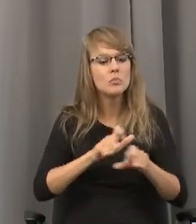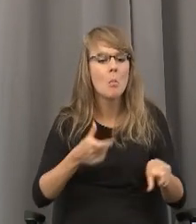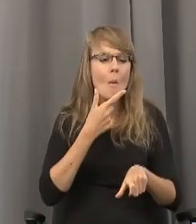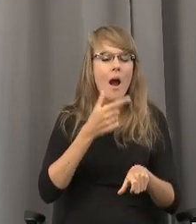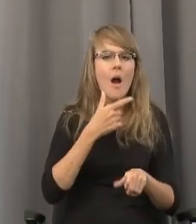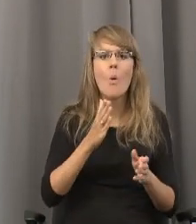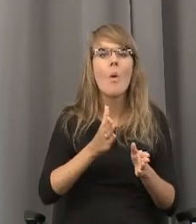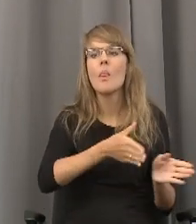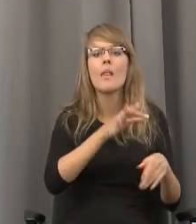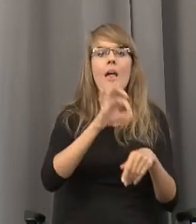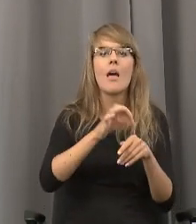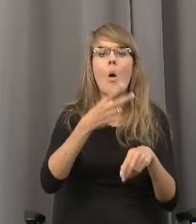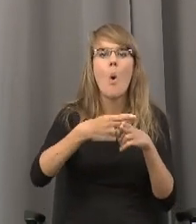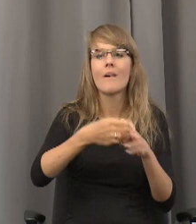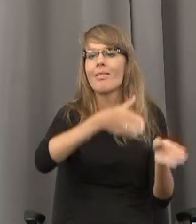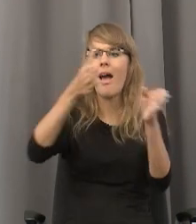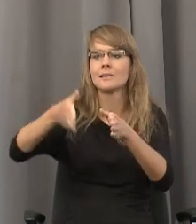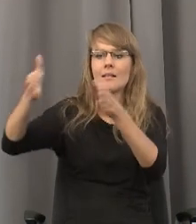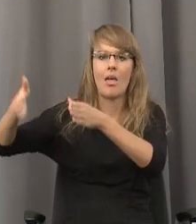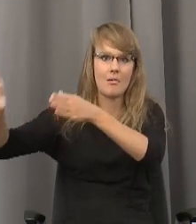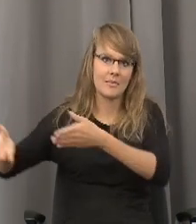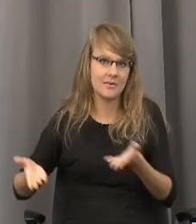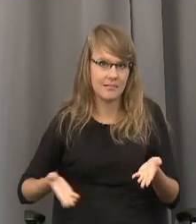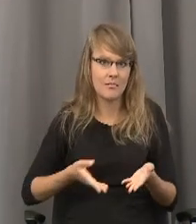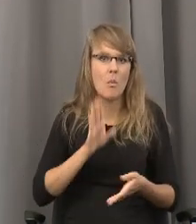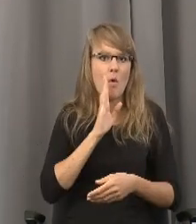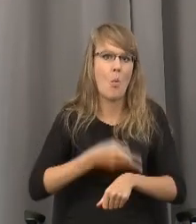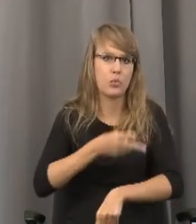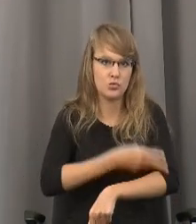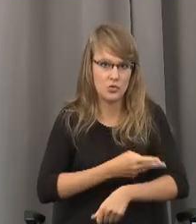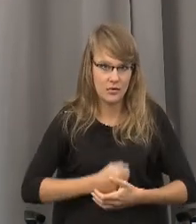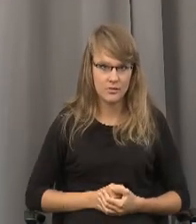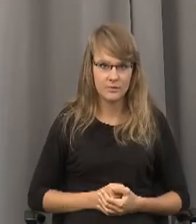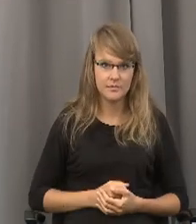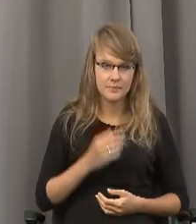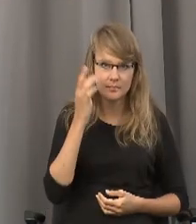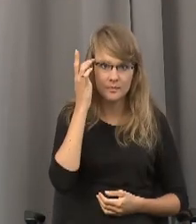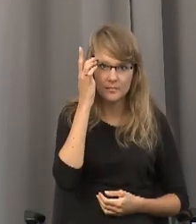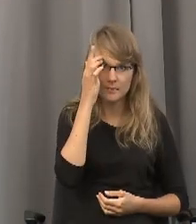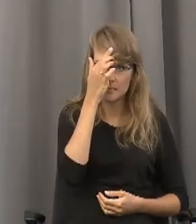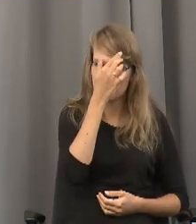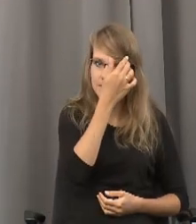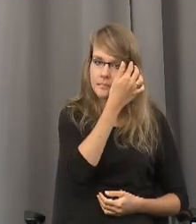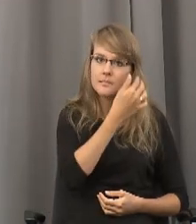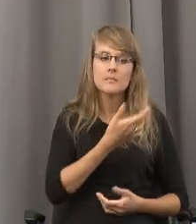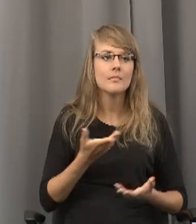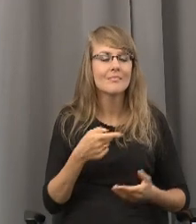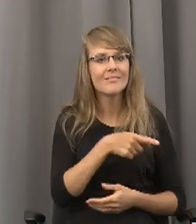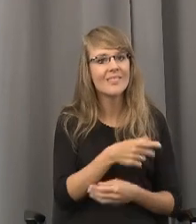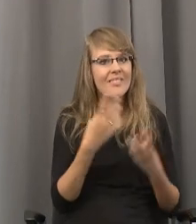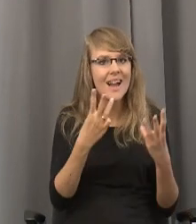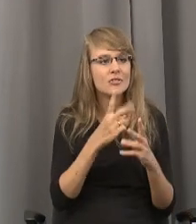brak dobrej komunikacji lekarz-pacjent, to lekarz-opiekun jest tutaj niezwykle istotny